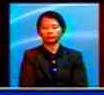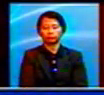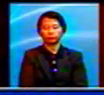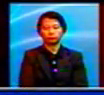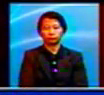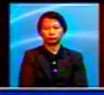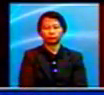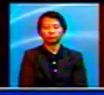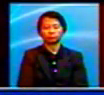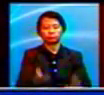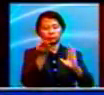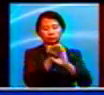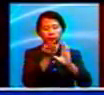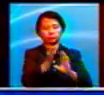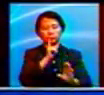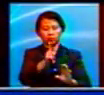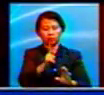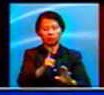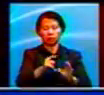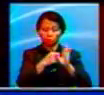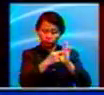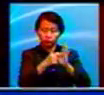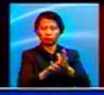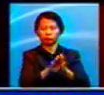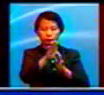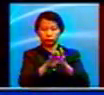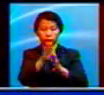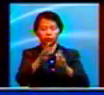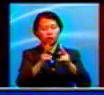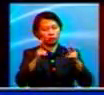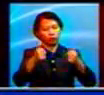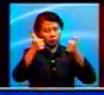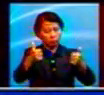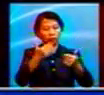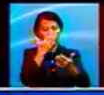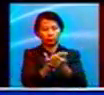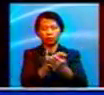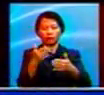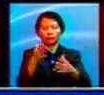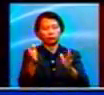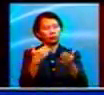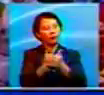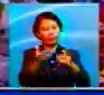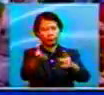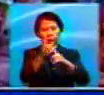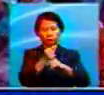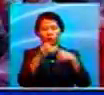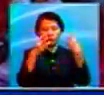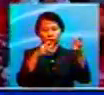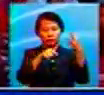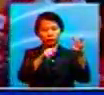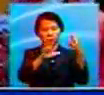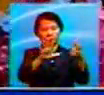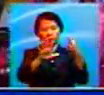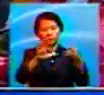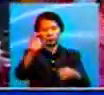Aset-aset perbankan Islam juga menunjukkan pertumbuhan yang begitu hebat sehingga mencapai